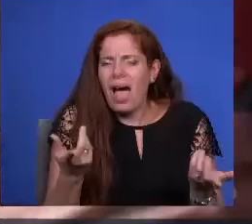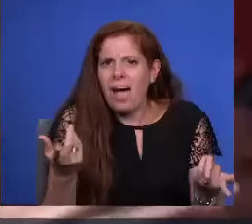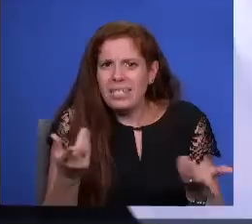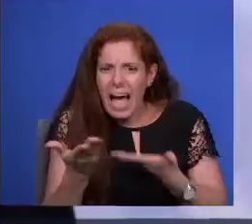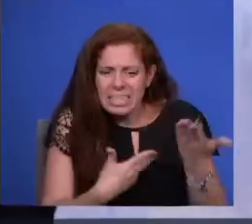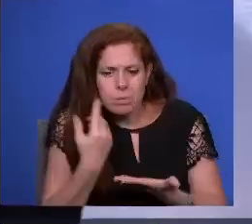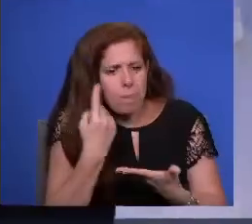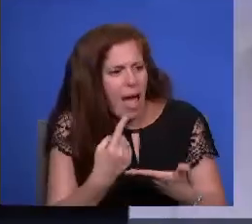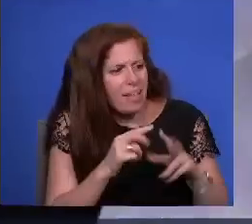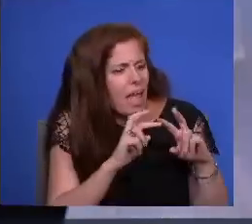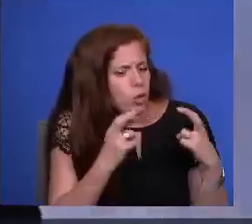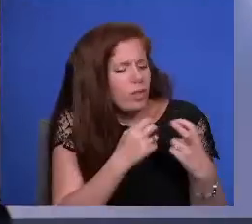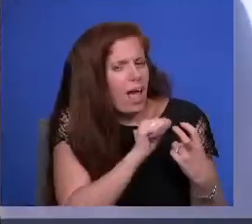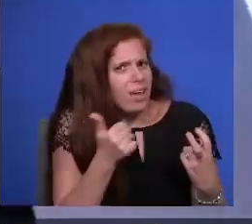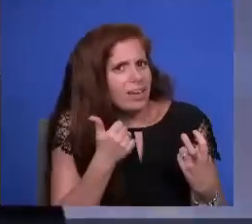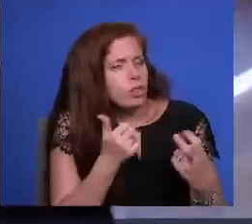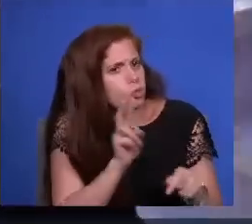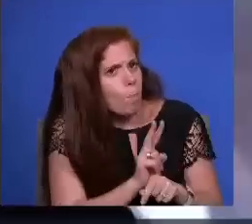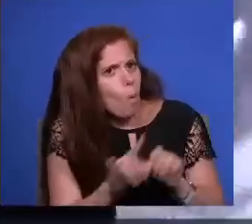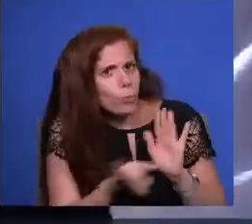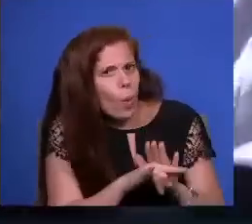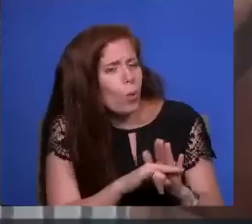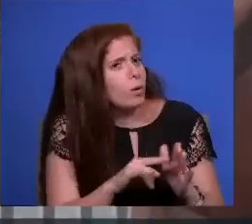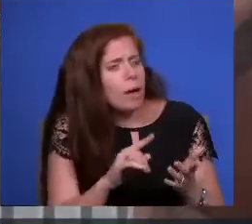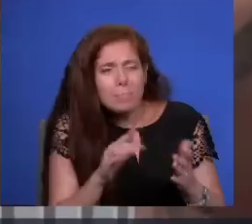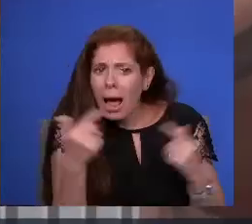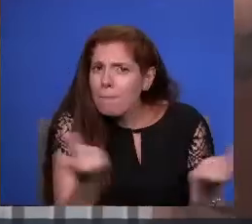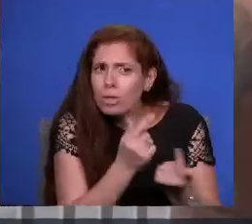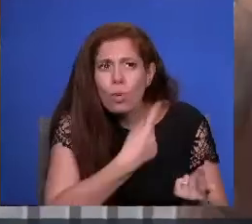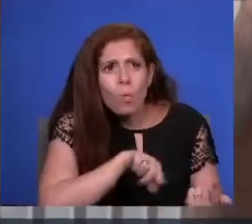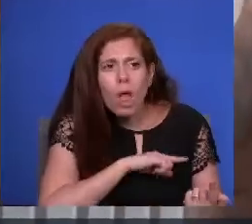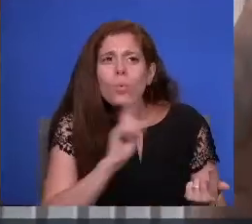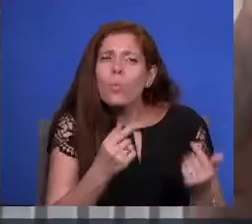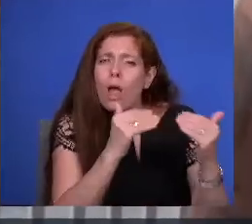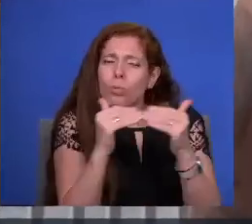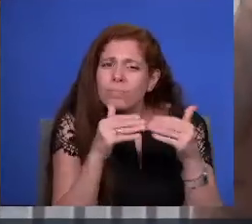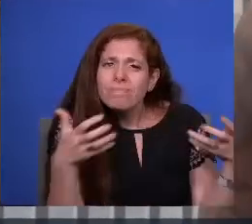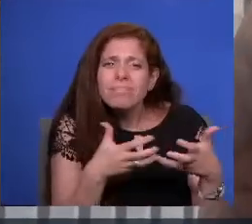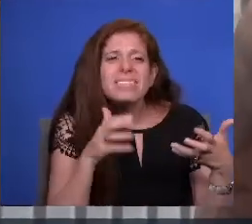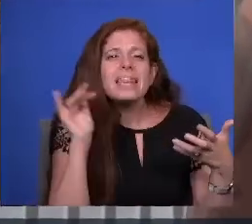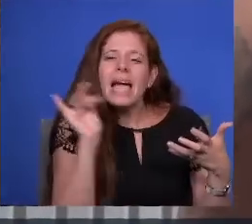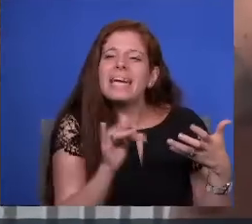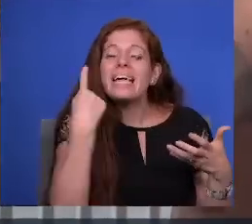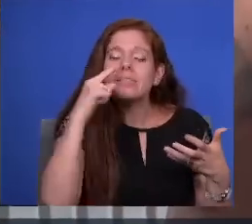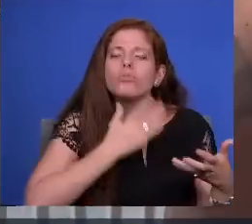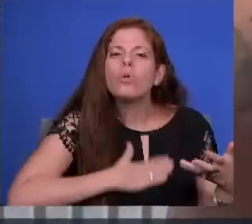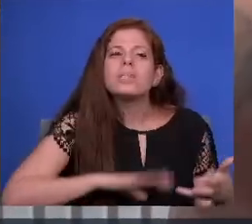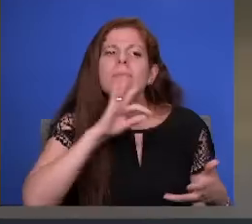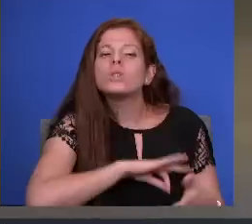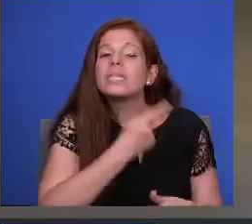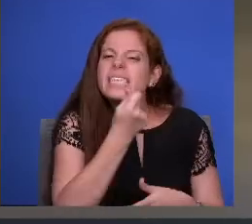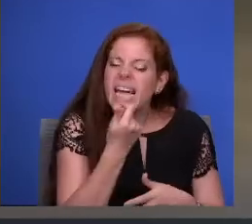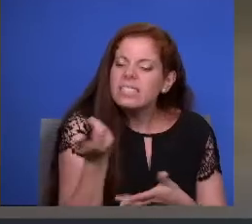ושומרות חוק בארץ. המלחמה של כולם, כולם עם הדרוזים, כולנו אחד נגד היזמים שרוצים לעשות כסף על